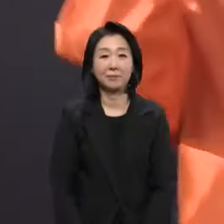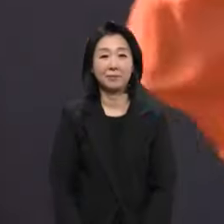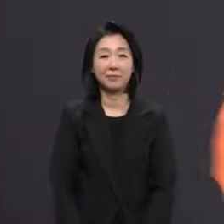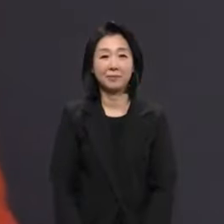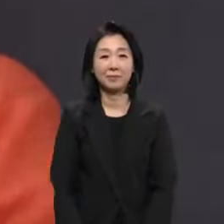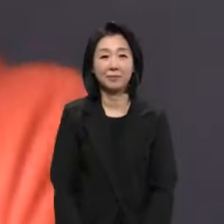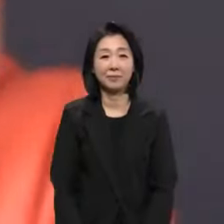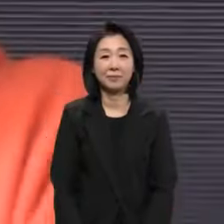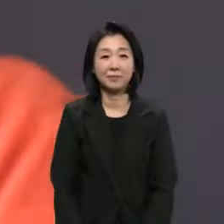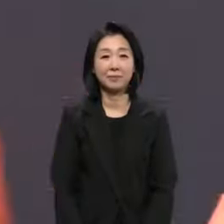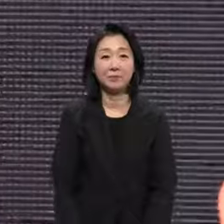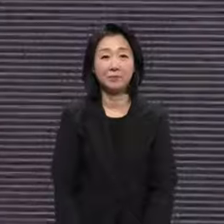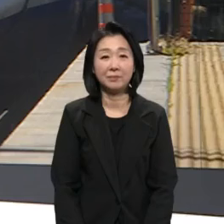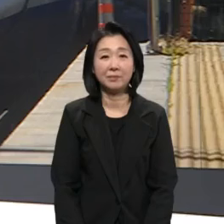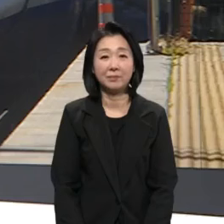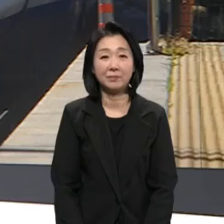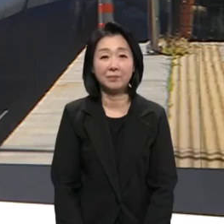윤정식입니다.